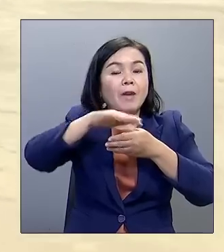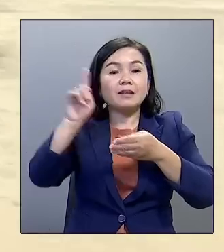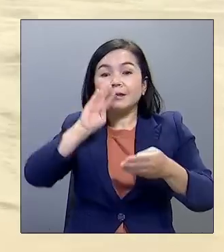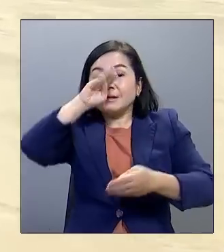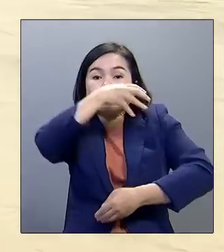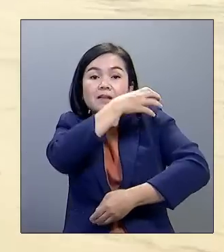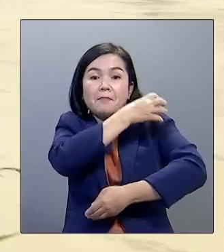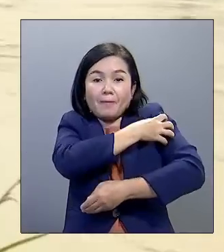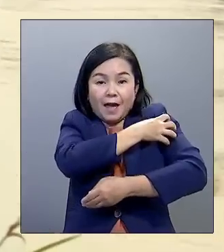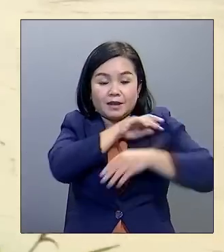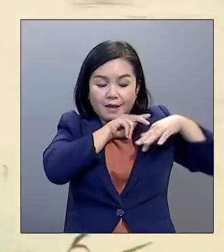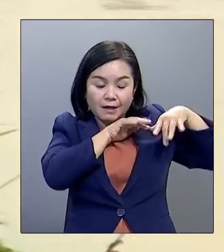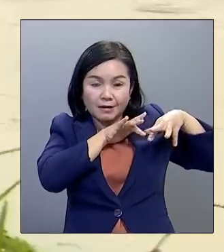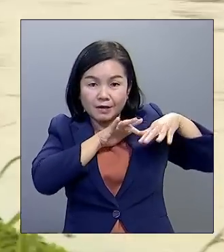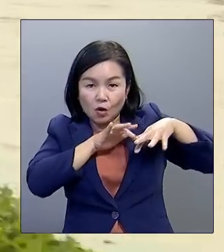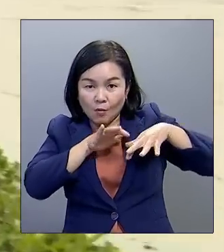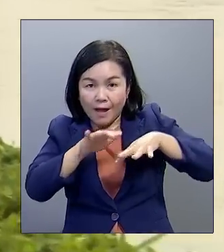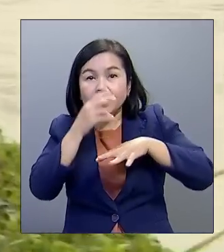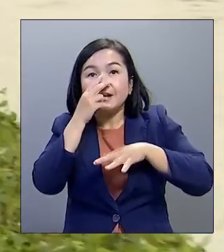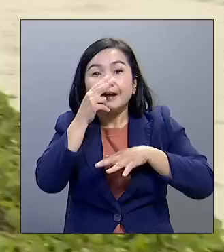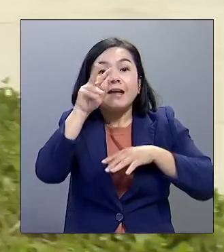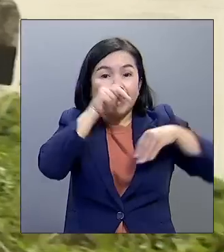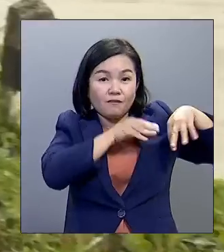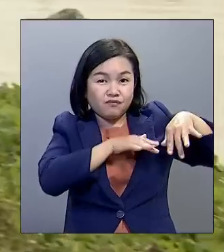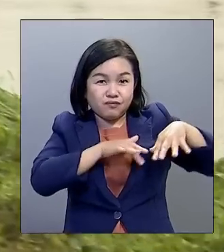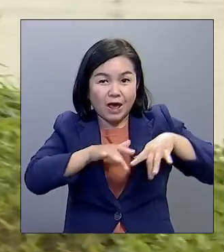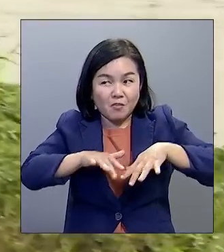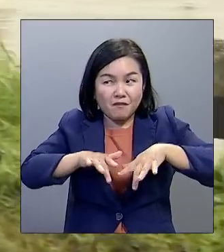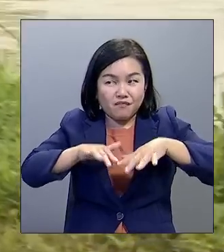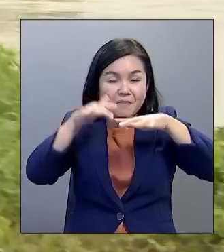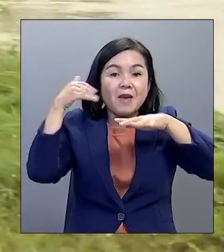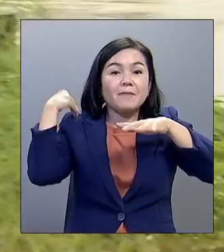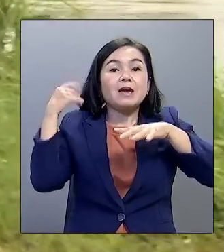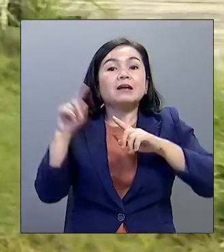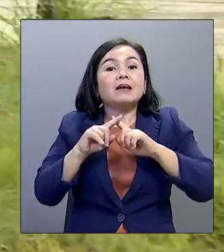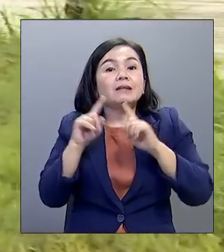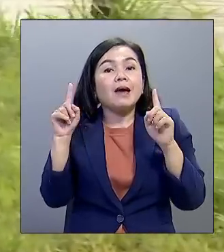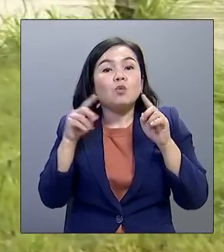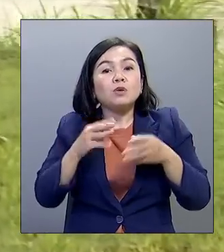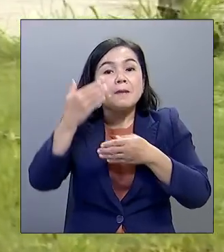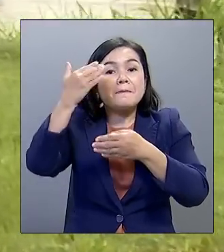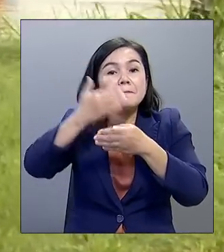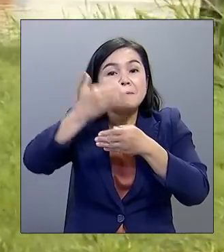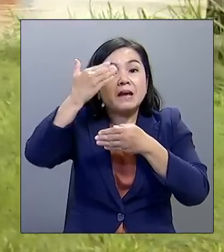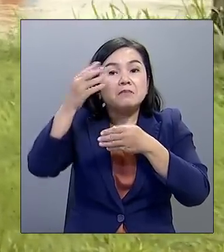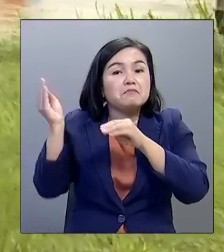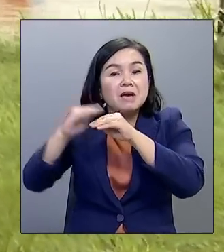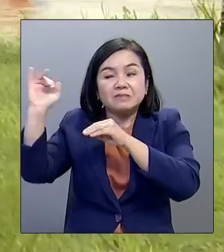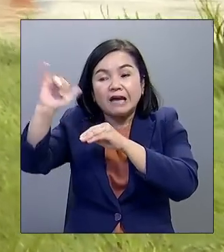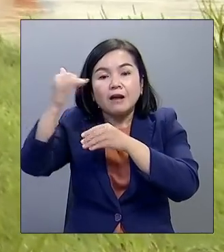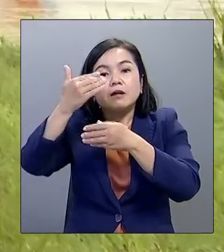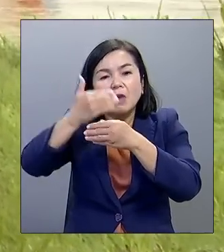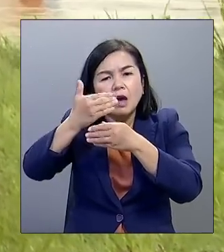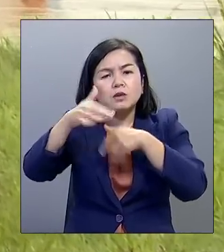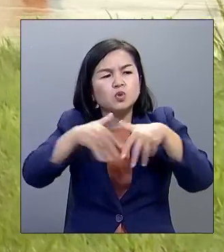บาลเมืองควนลังปริมาณน้ำจะเห็นได้ว่าค่อนข้างสูงทีเดียวค่ะแต่ว่าก็ยังไม่ได้มีการเปิดประตูน้ำเพิ่มเติมค่ะทำให้ชาวบ้